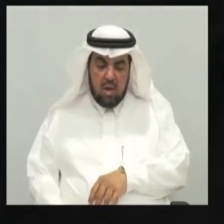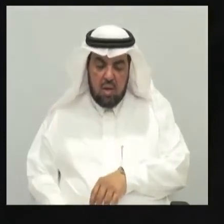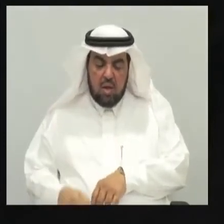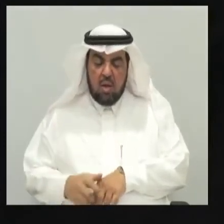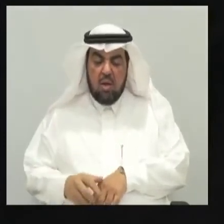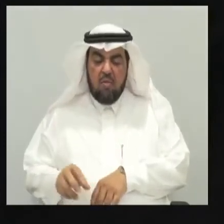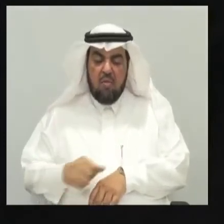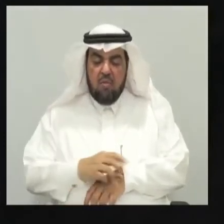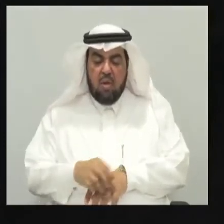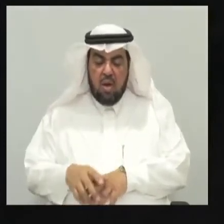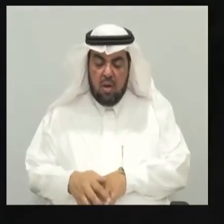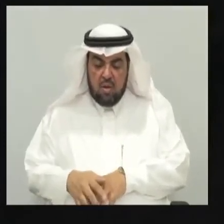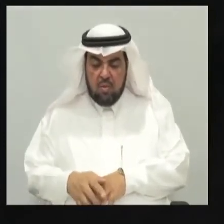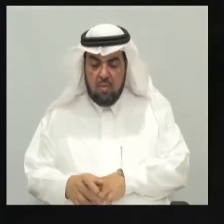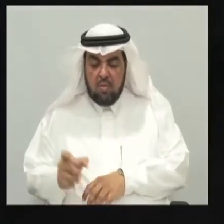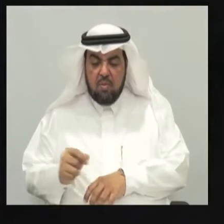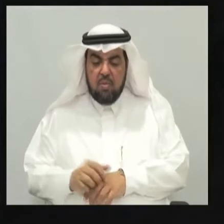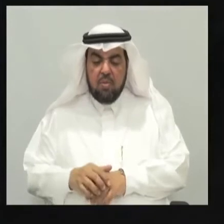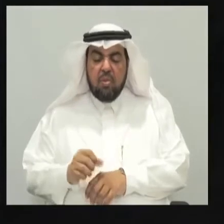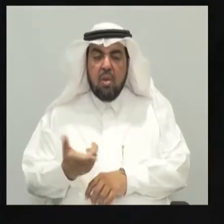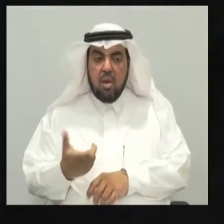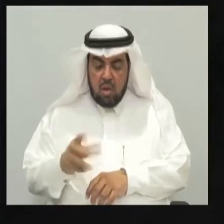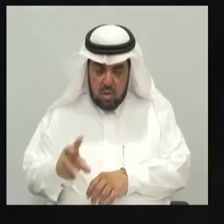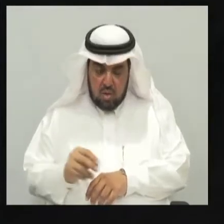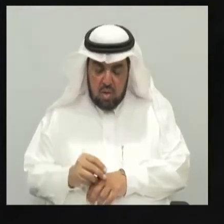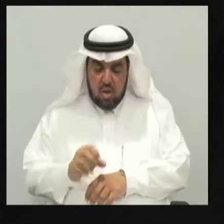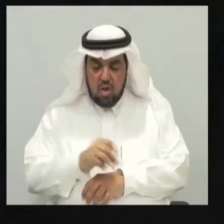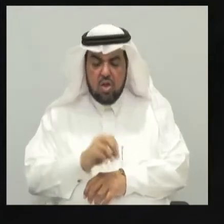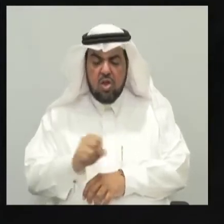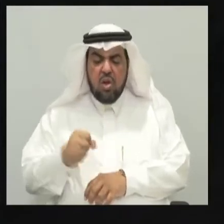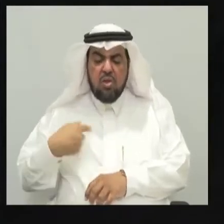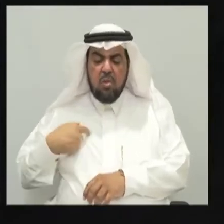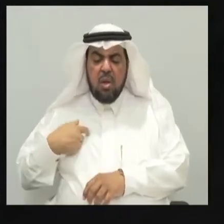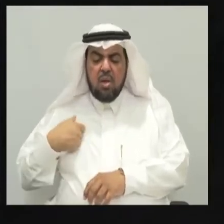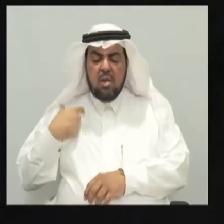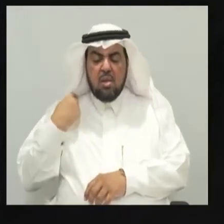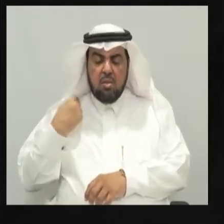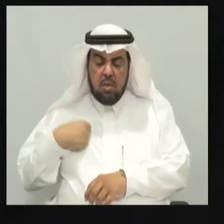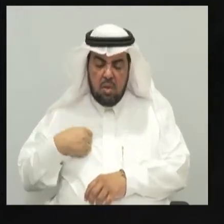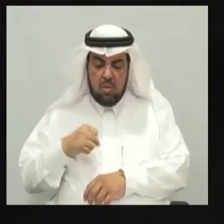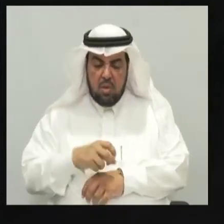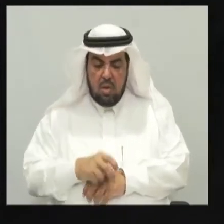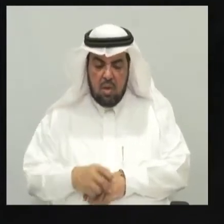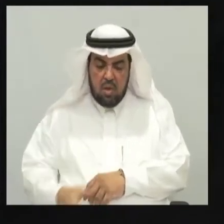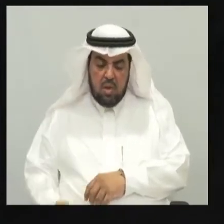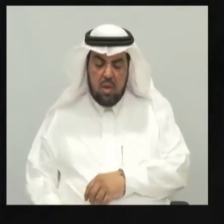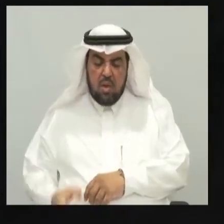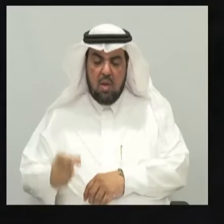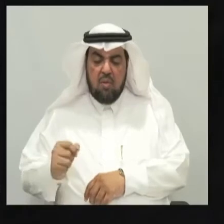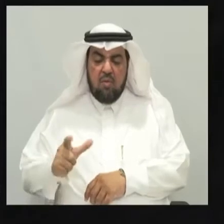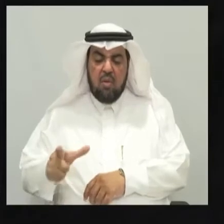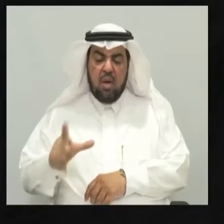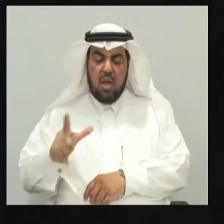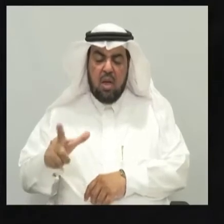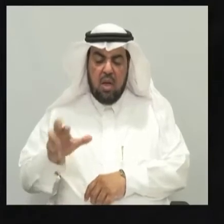في أي حالة من حالات في إيش صنفها؟ عملية تصنيف هذه العناصر إيش صنفها؟ إما فلز أو